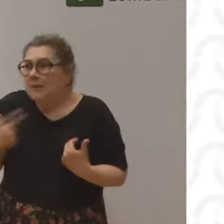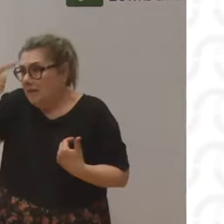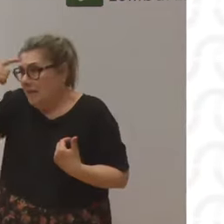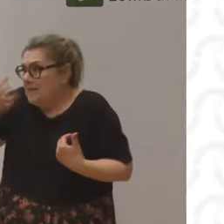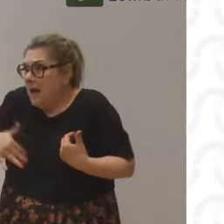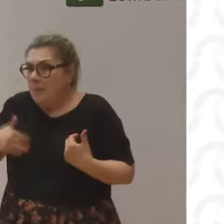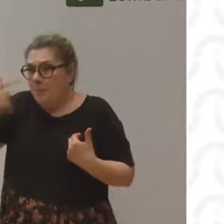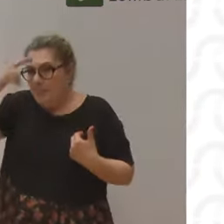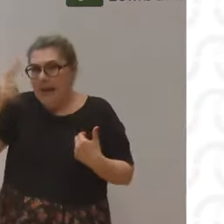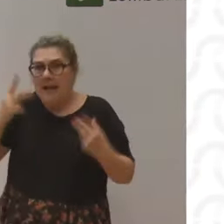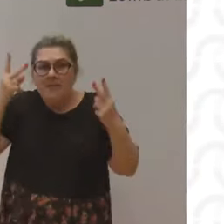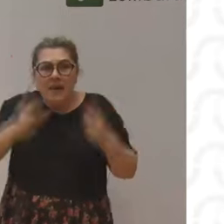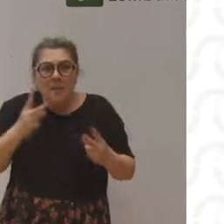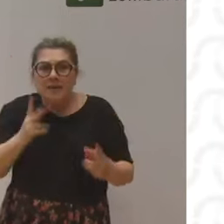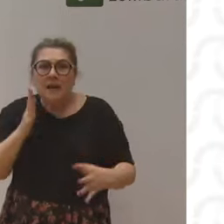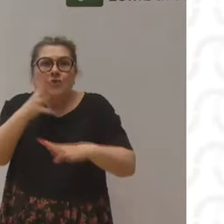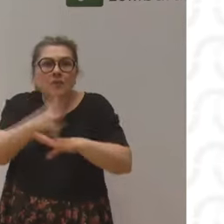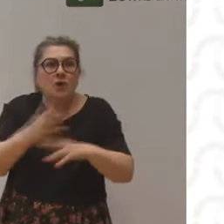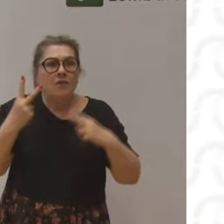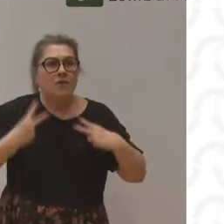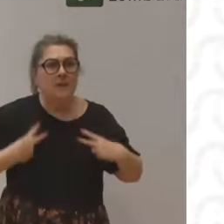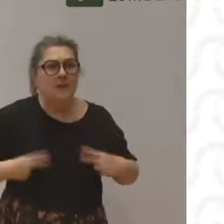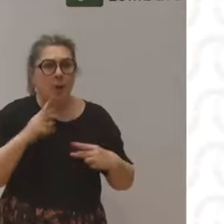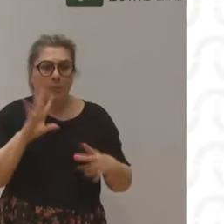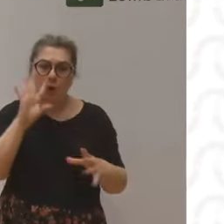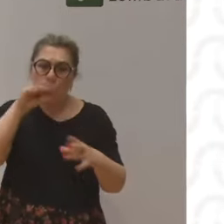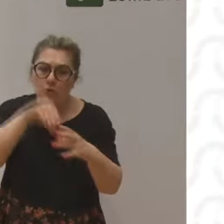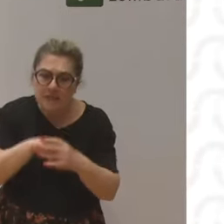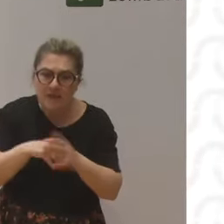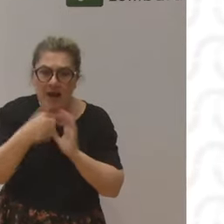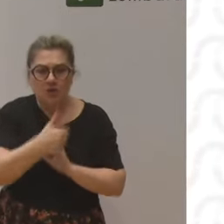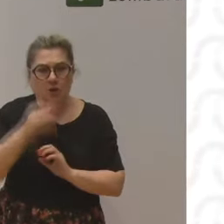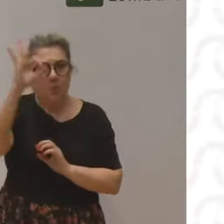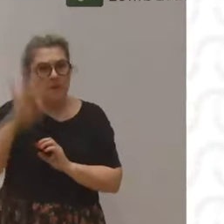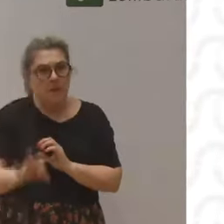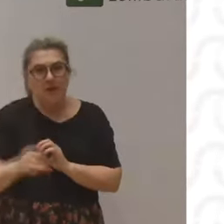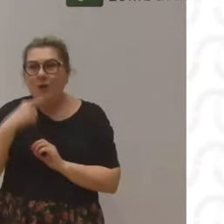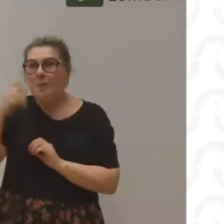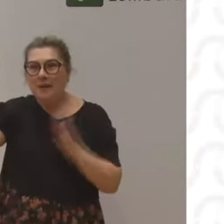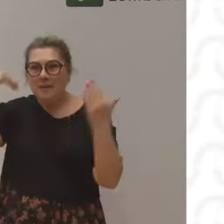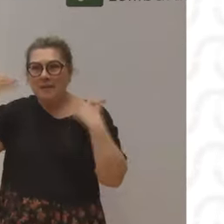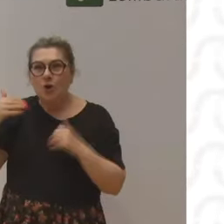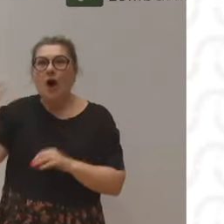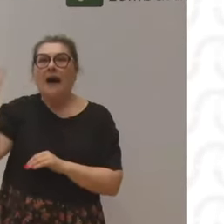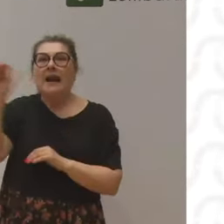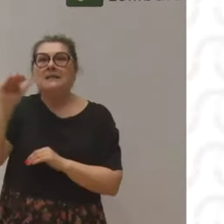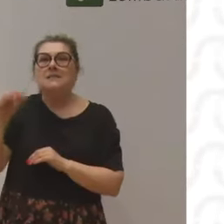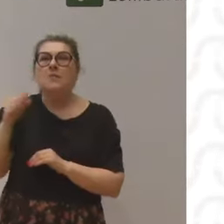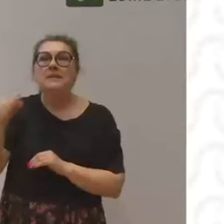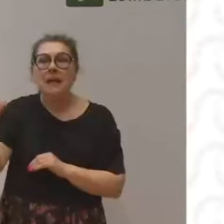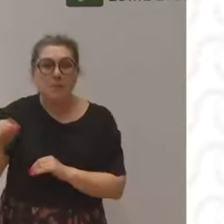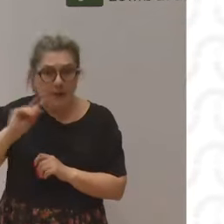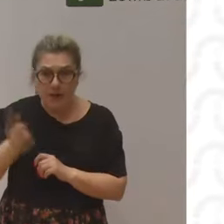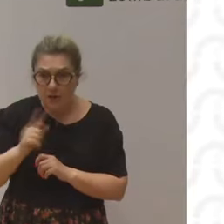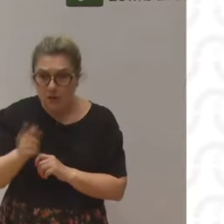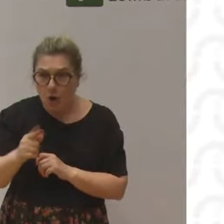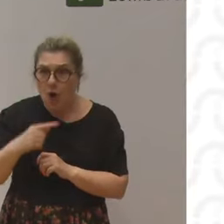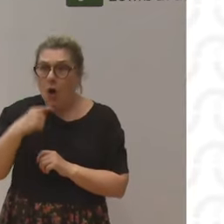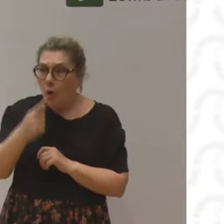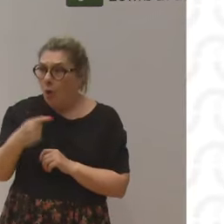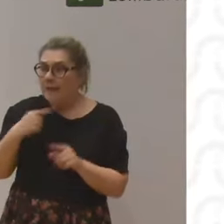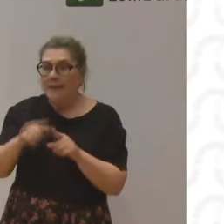avere un vero accesso a una vita pienamente inclusiva. È stato detto ragazzi per sempre, ma forse è meglio dire pensami adulto, cioè